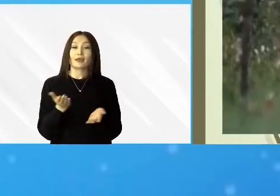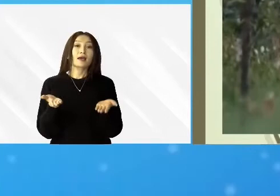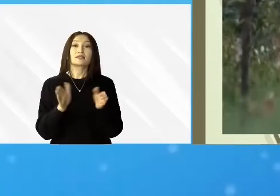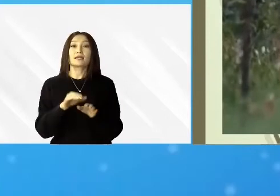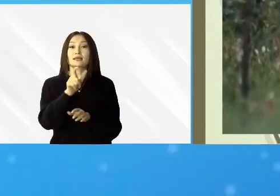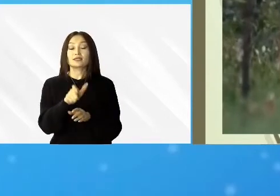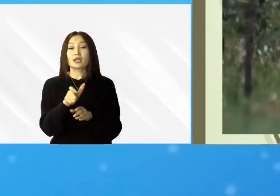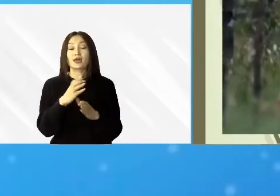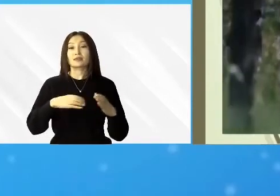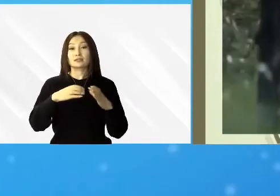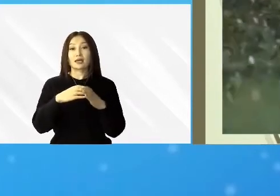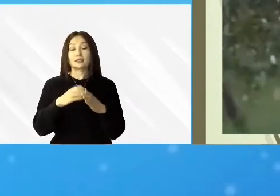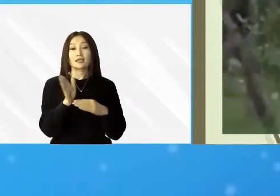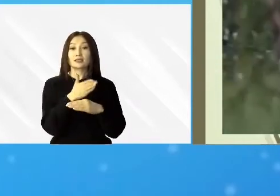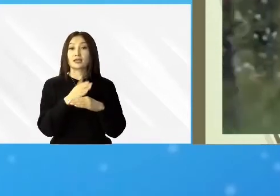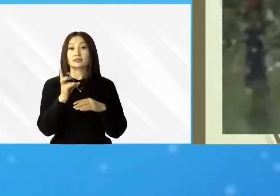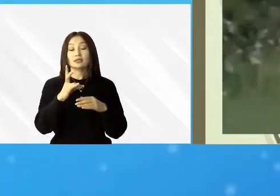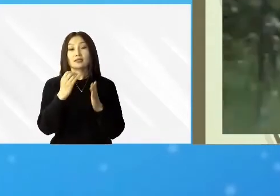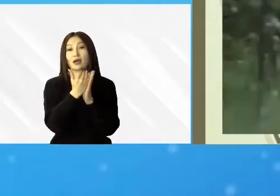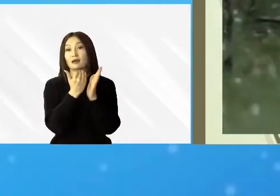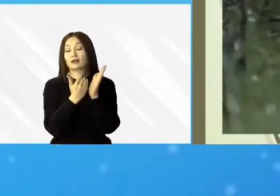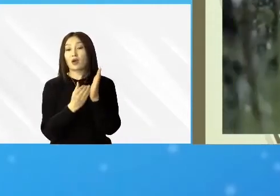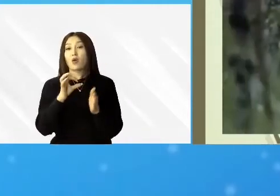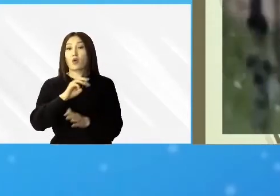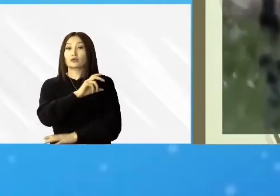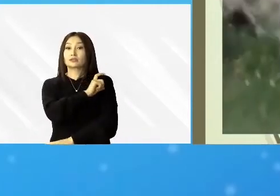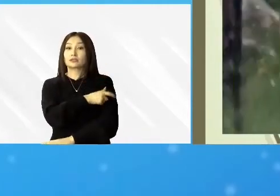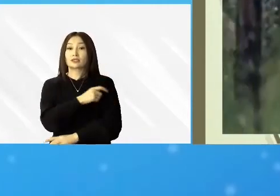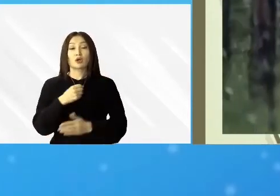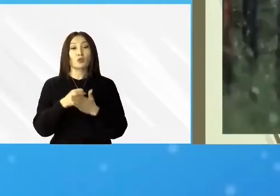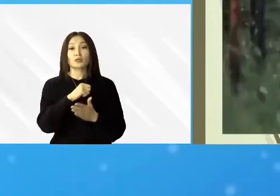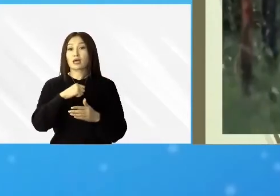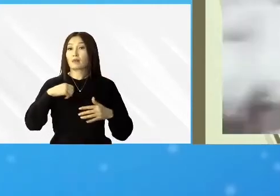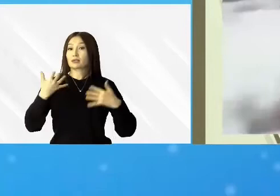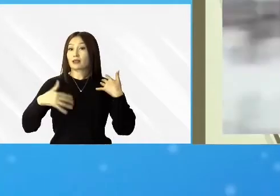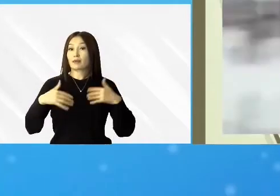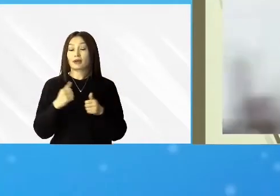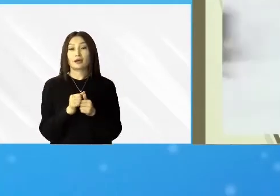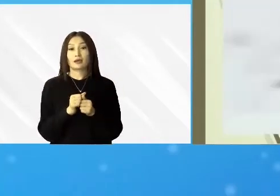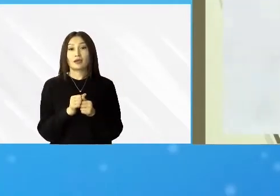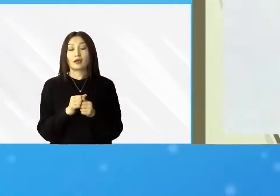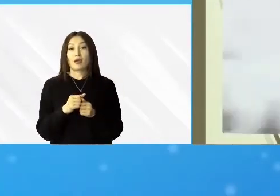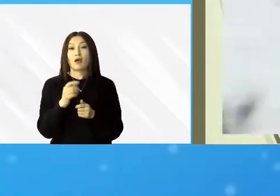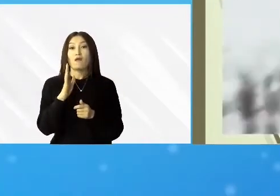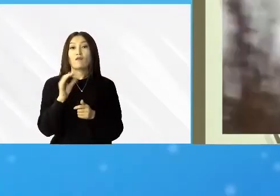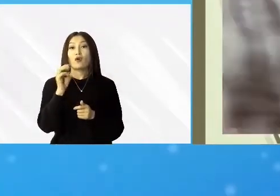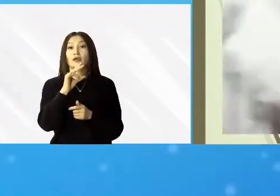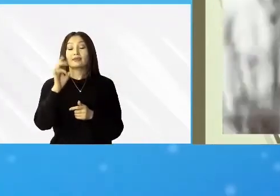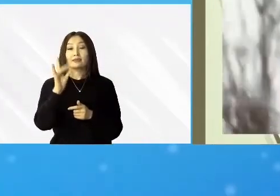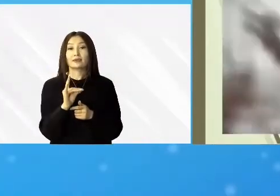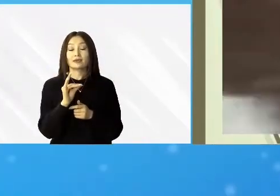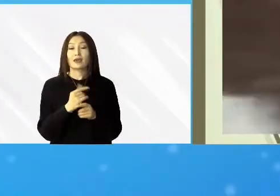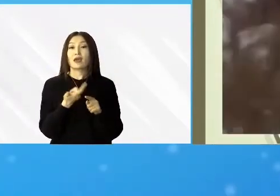Остальные члены стаи делятся на ранги – от сильных до самых слабых. Воины – костяк